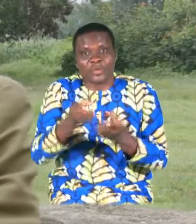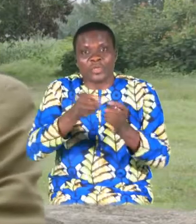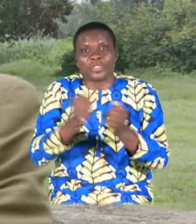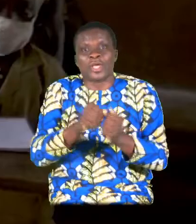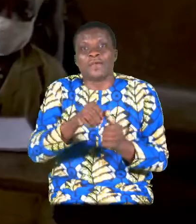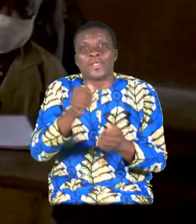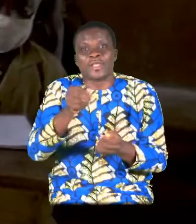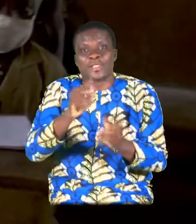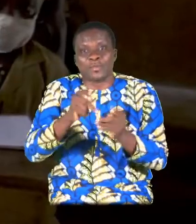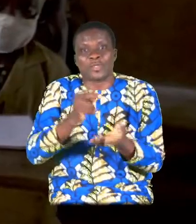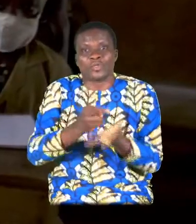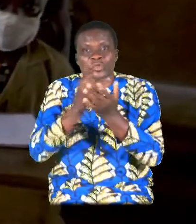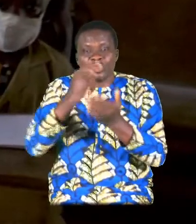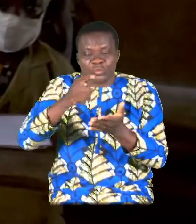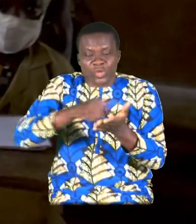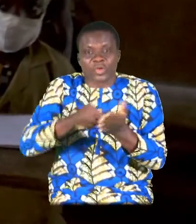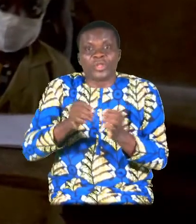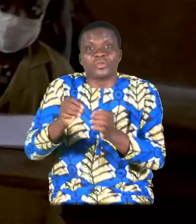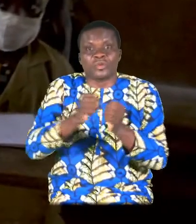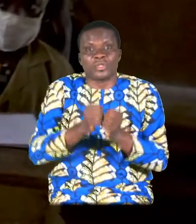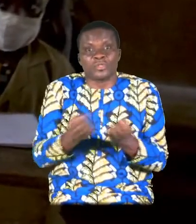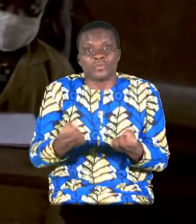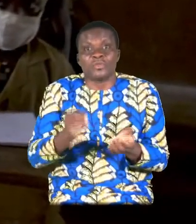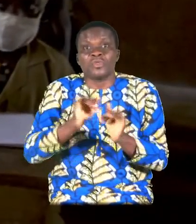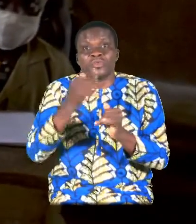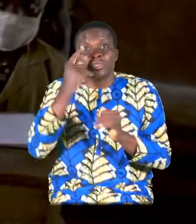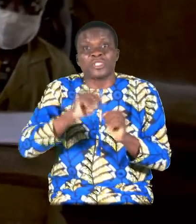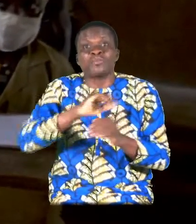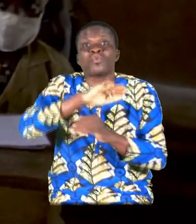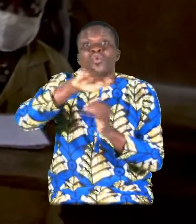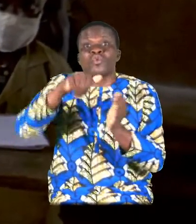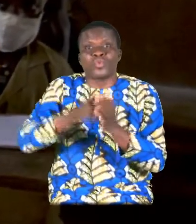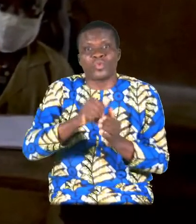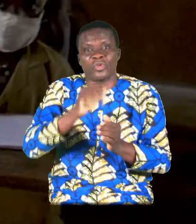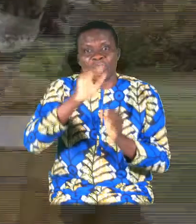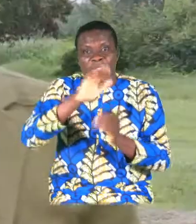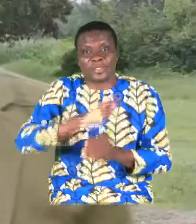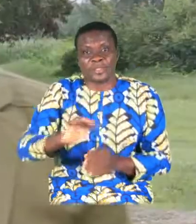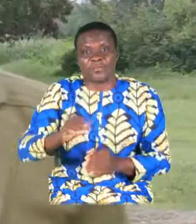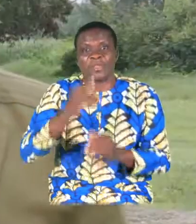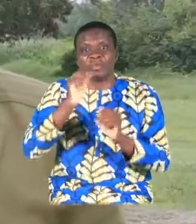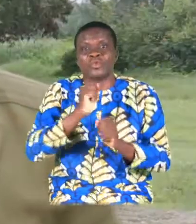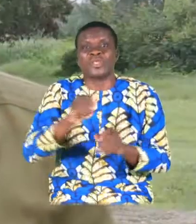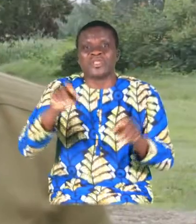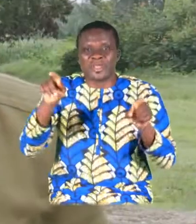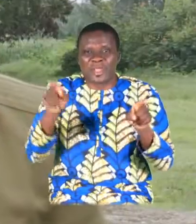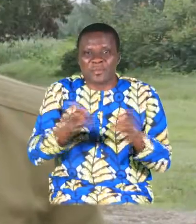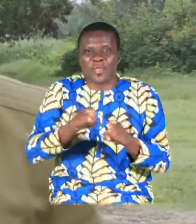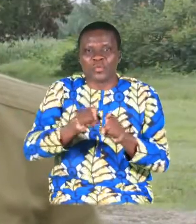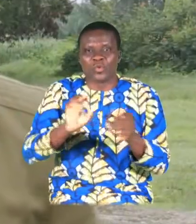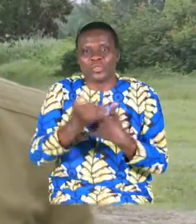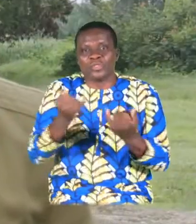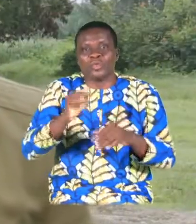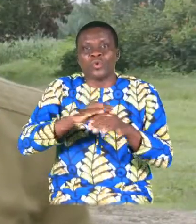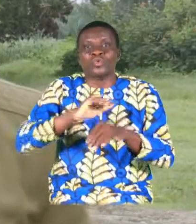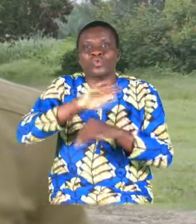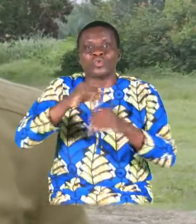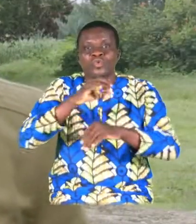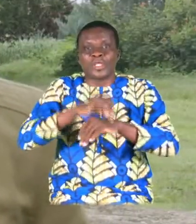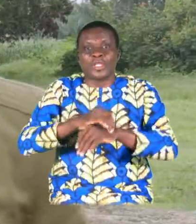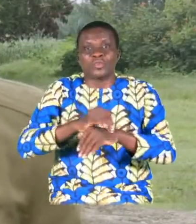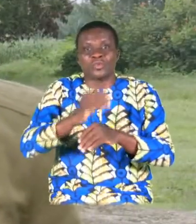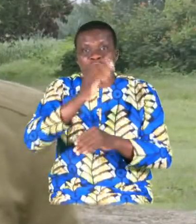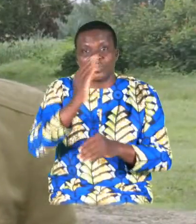personnes ressources pour la correction collective. Ceci pour que tous les enfants puissent être dans les mêmes conditions sur toutes les dents du